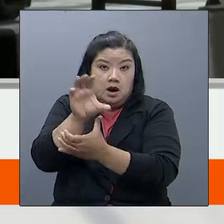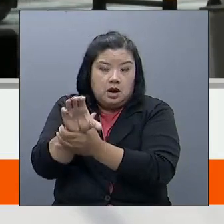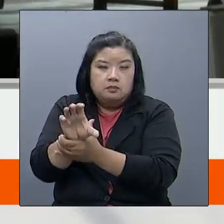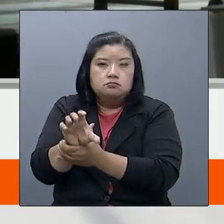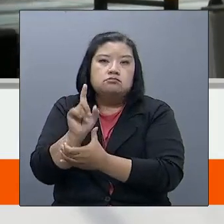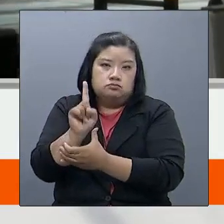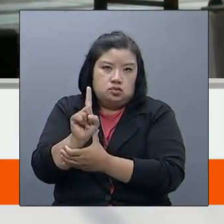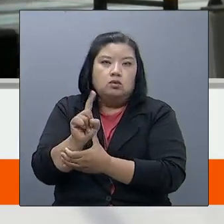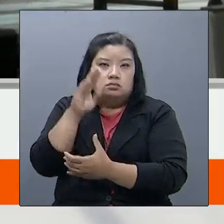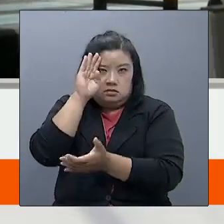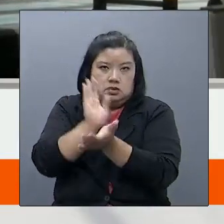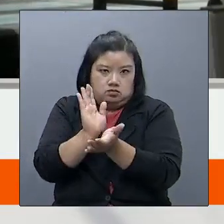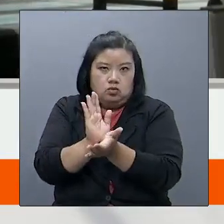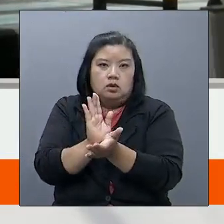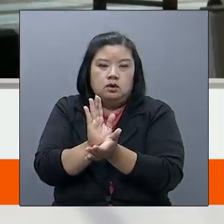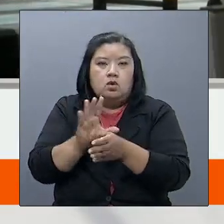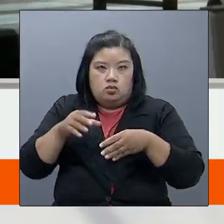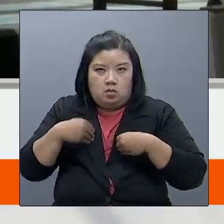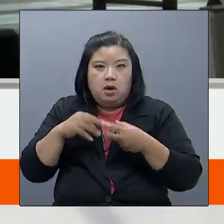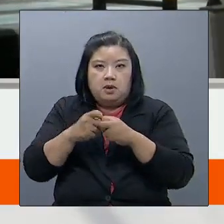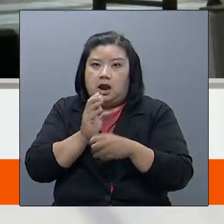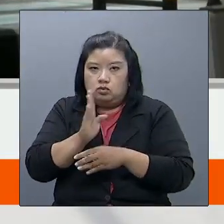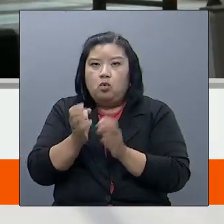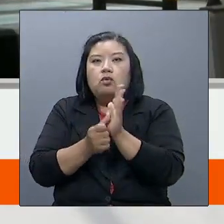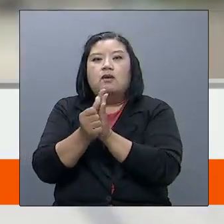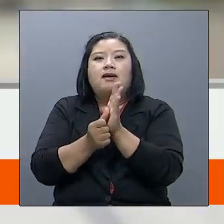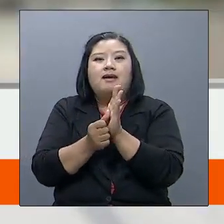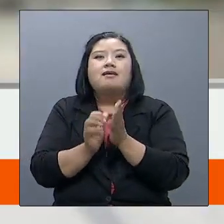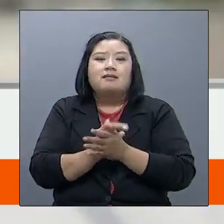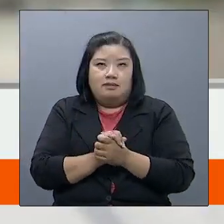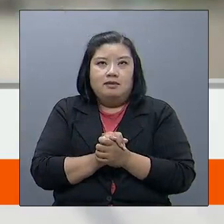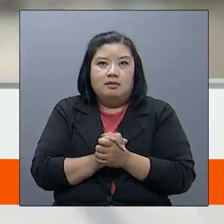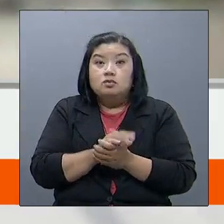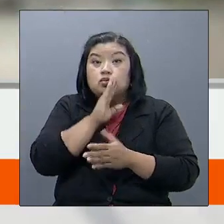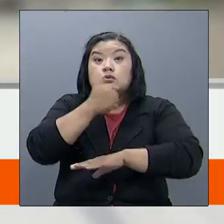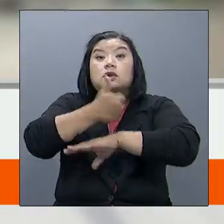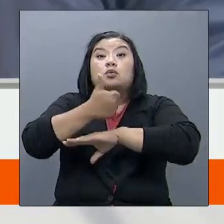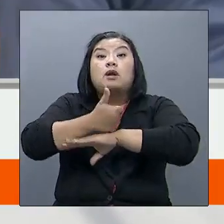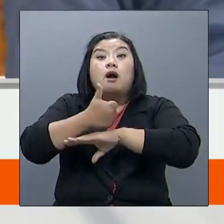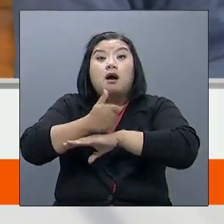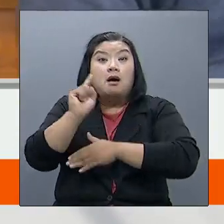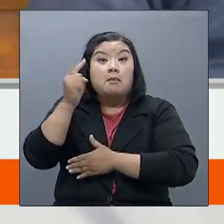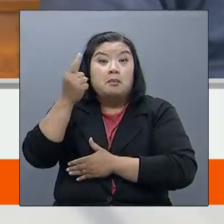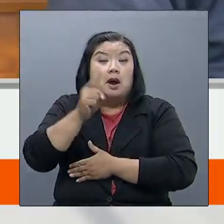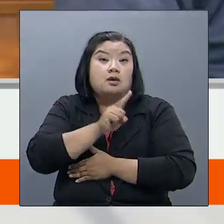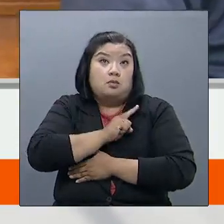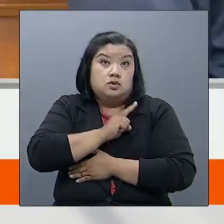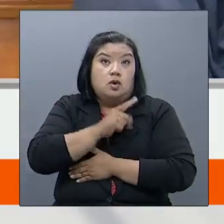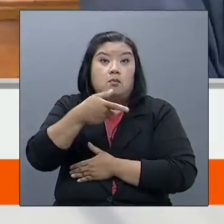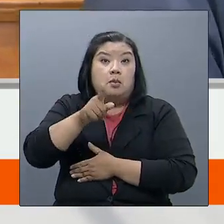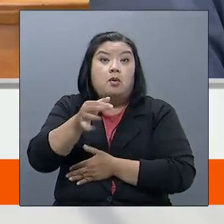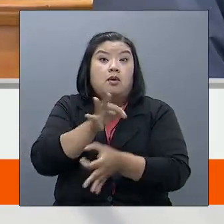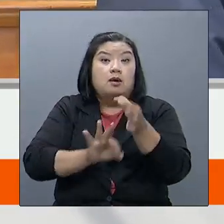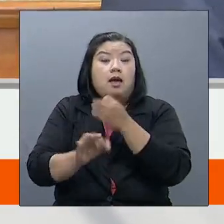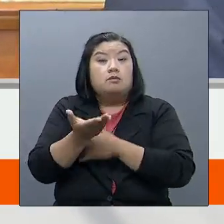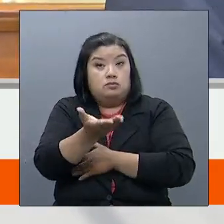การแก้ไขอย่างผู้การที่ว่าผู้การคนใหม่ซึ่งมารักษาการนะครับตามโ